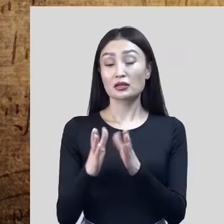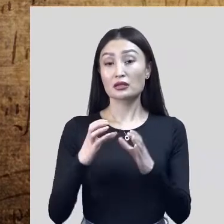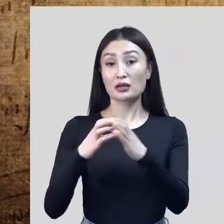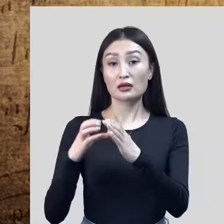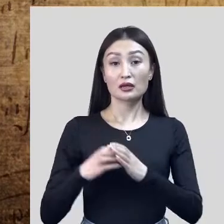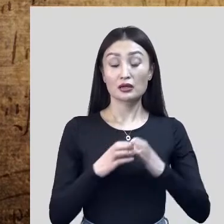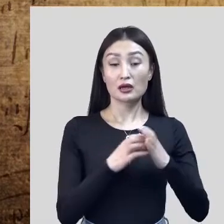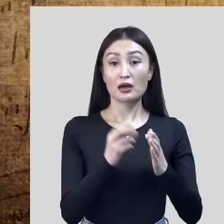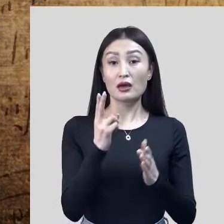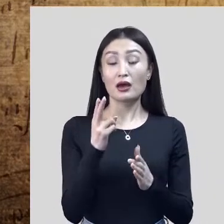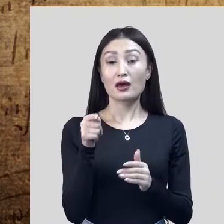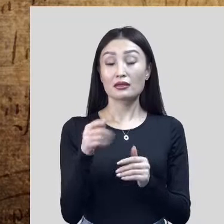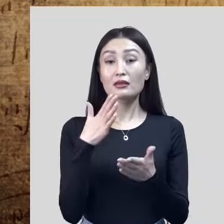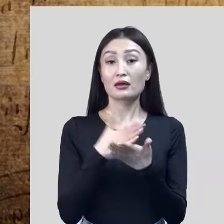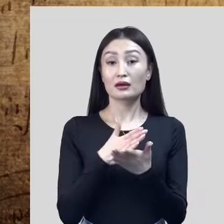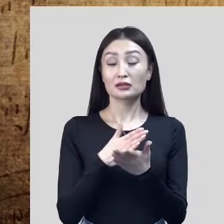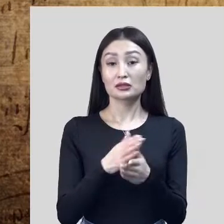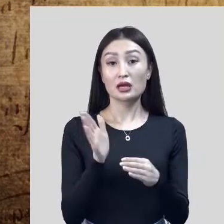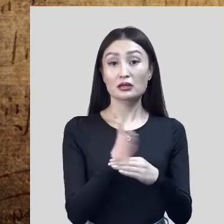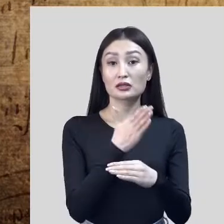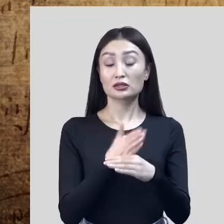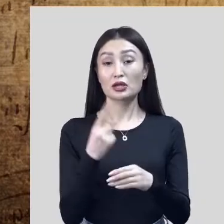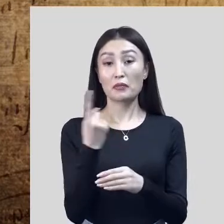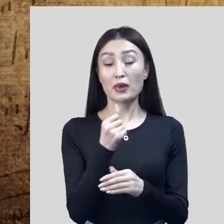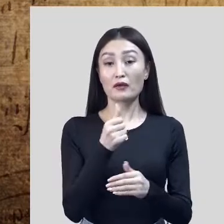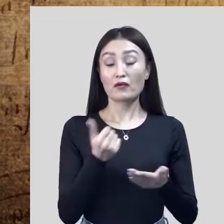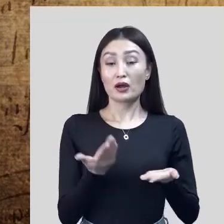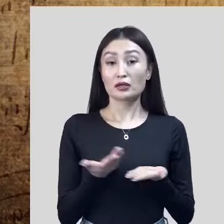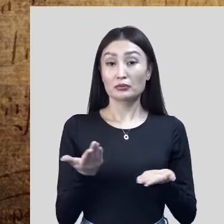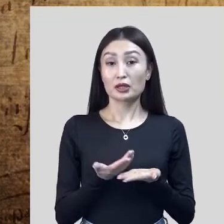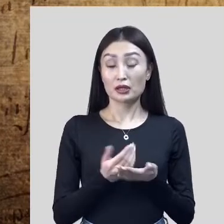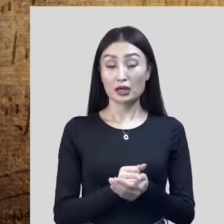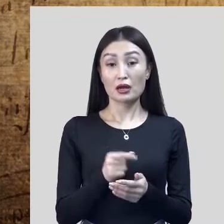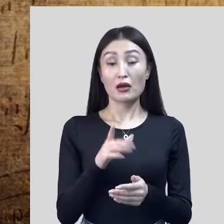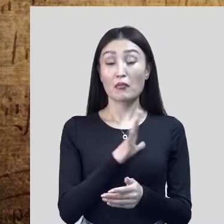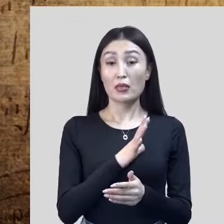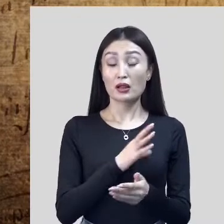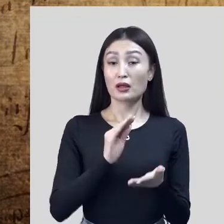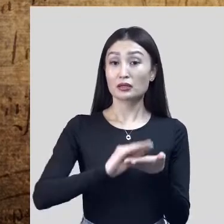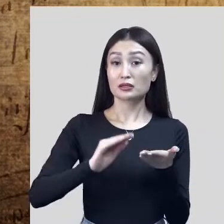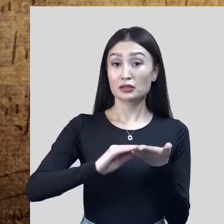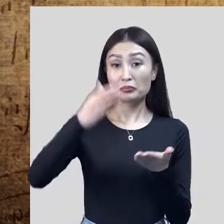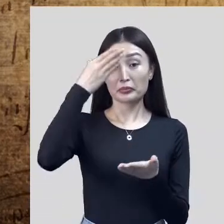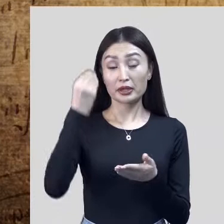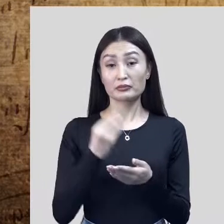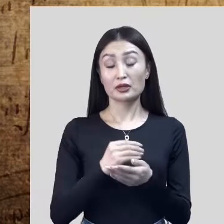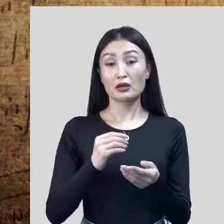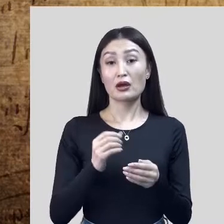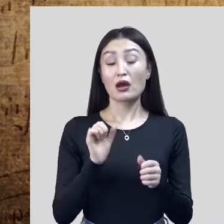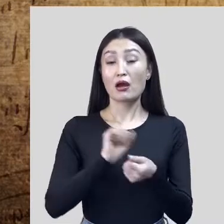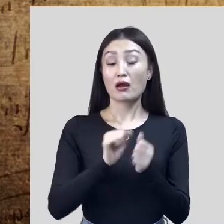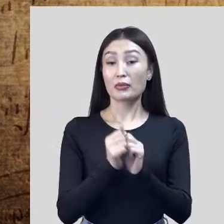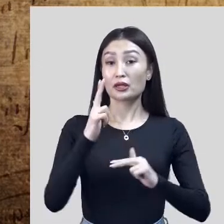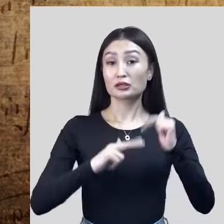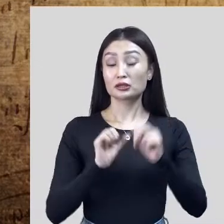общества, так как дарийцы находились на стадии разложения первобытного общинного строя. Была забыта письменность, прекратилось каменное